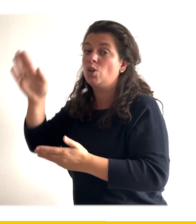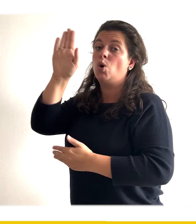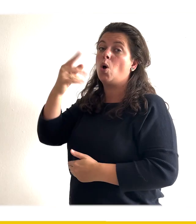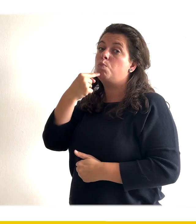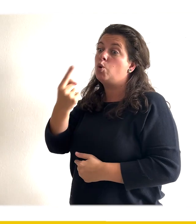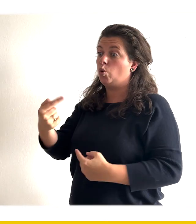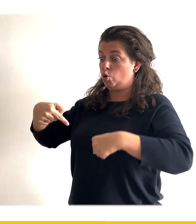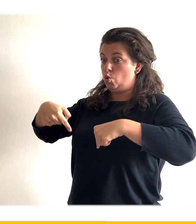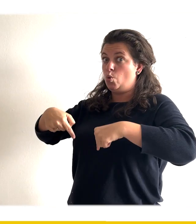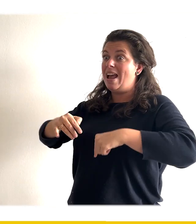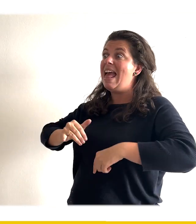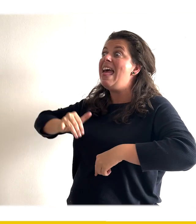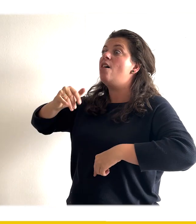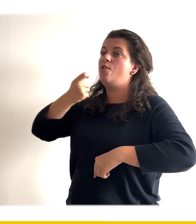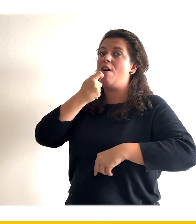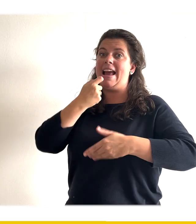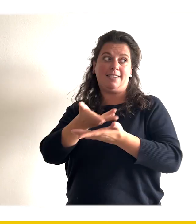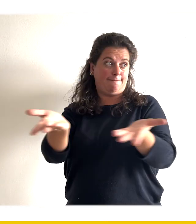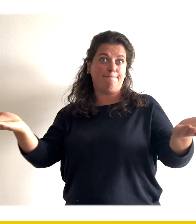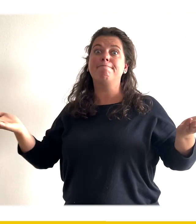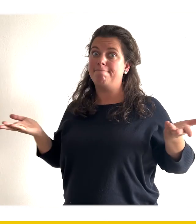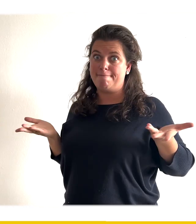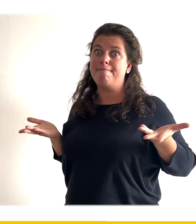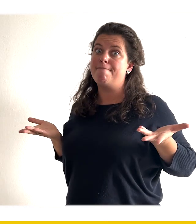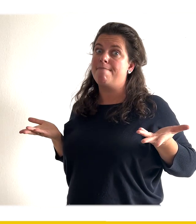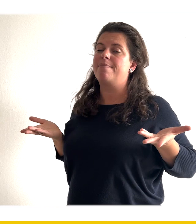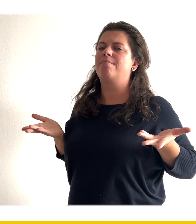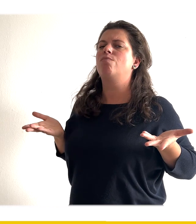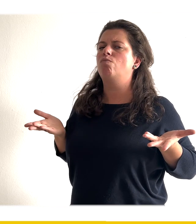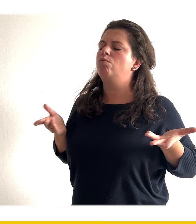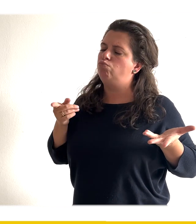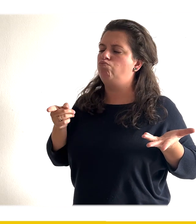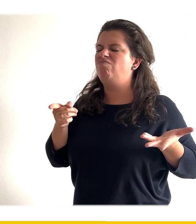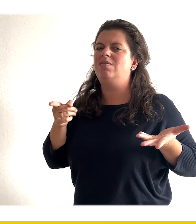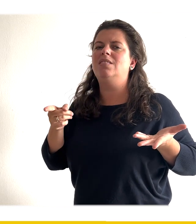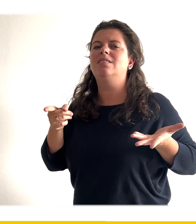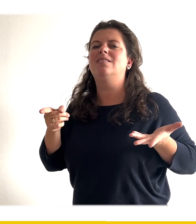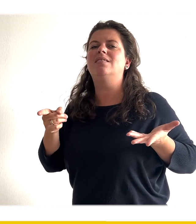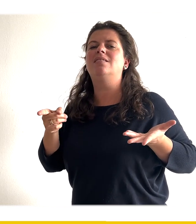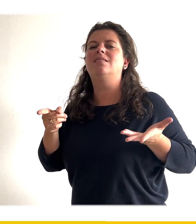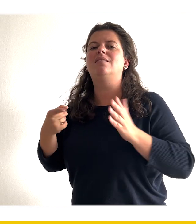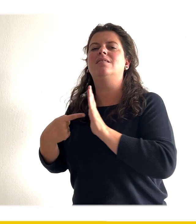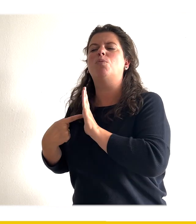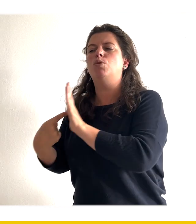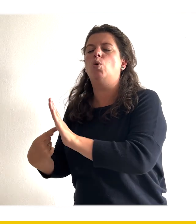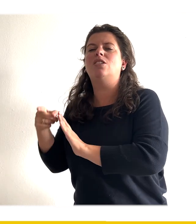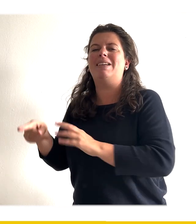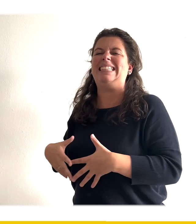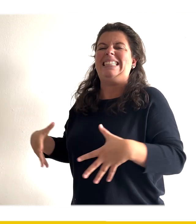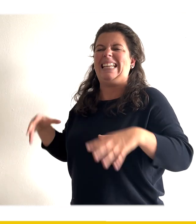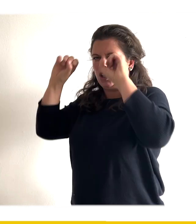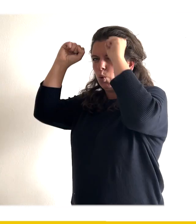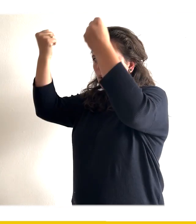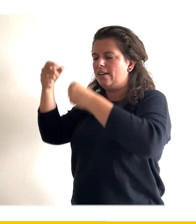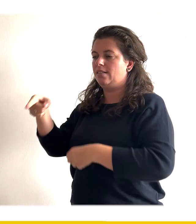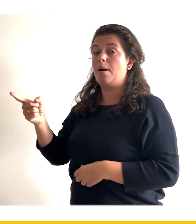heel veel eten is. En dat zijn de dikke koeien. Maar straks, als het eten